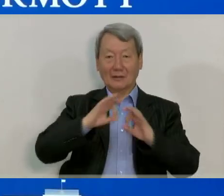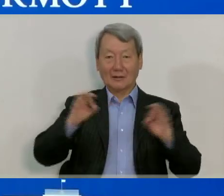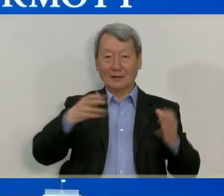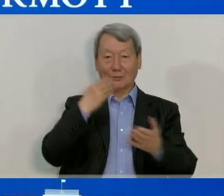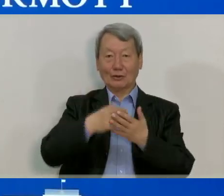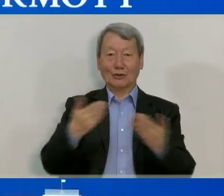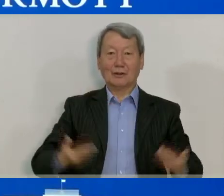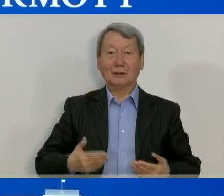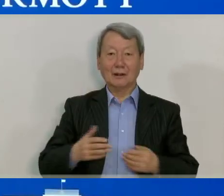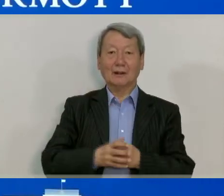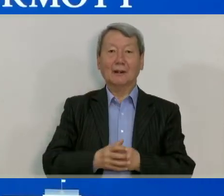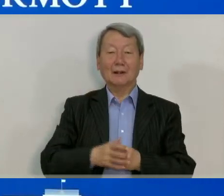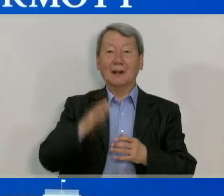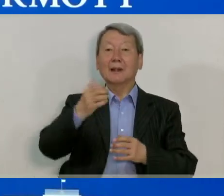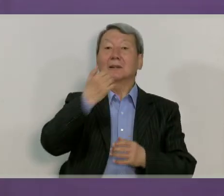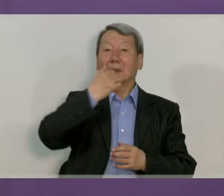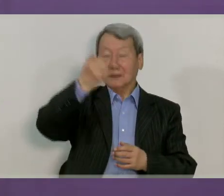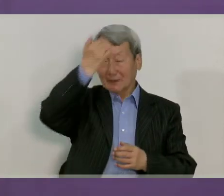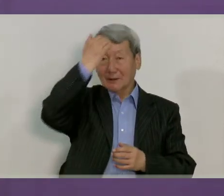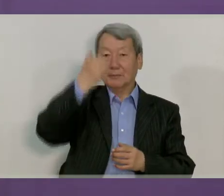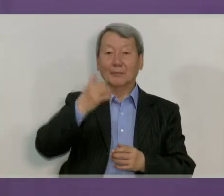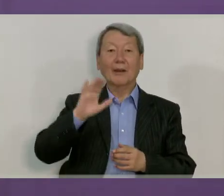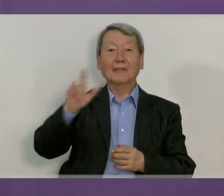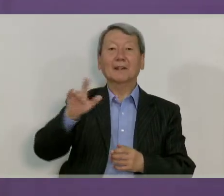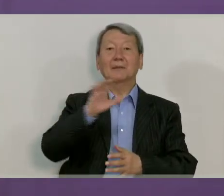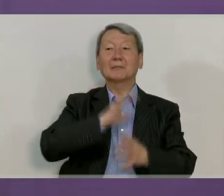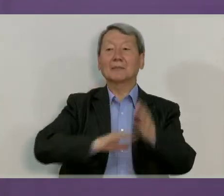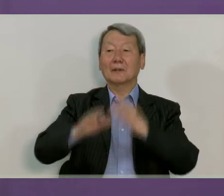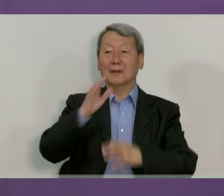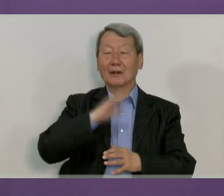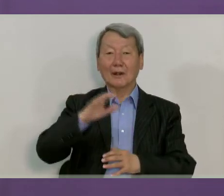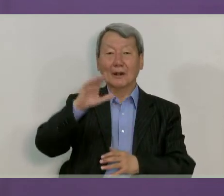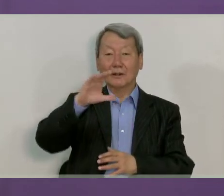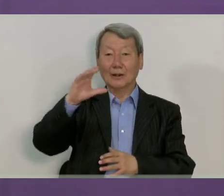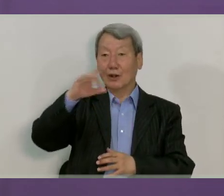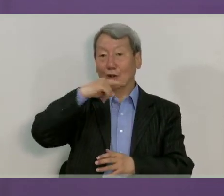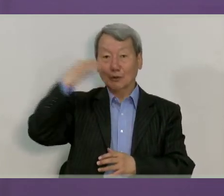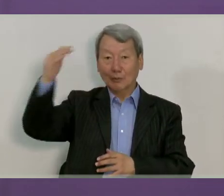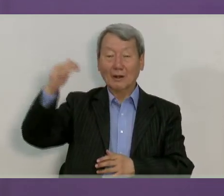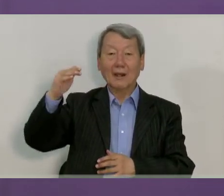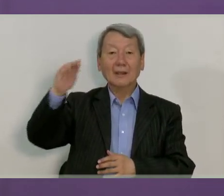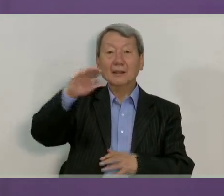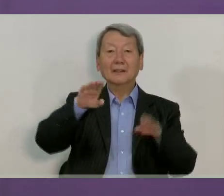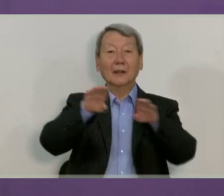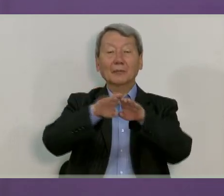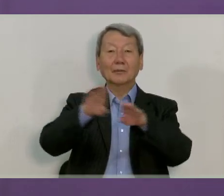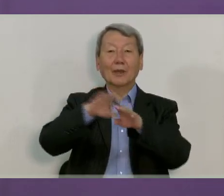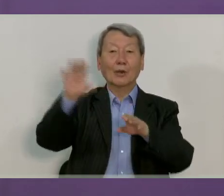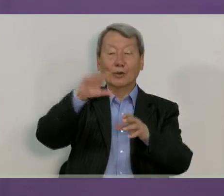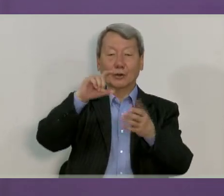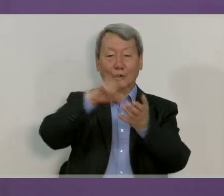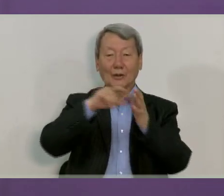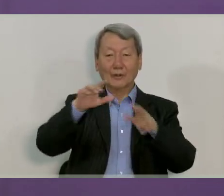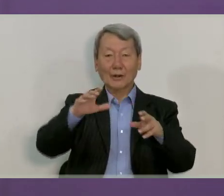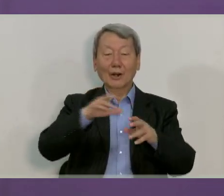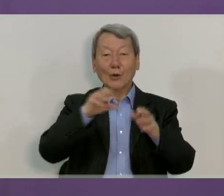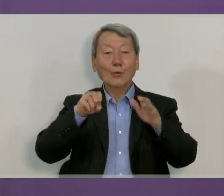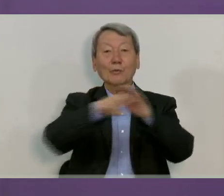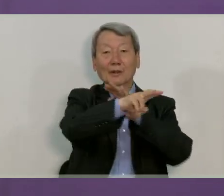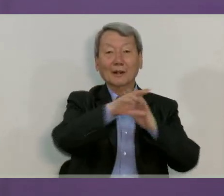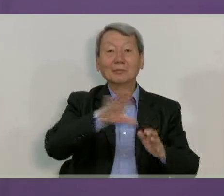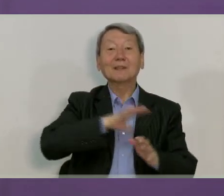жизни. Спасибо. Ранее вы говорили, что прибывшие из Соль-Илецка граждане не соблюдают условия обсервации и пытаются